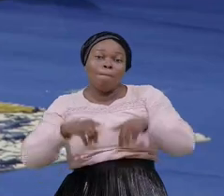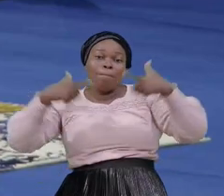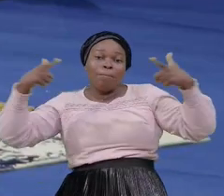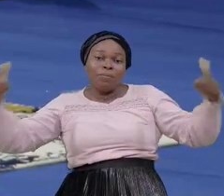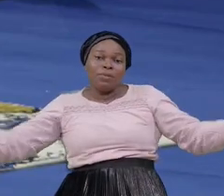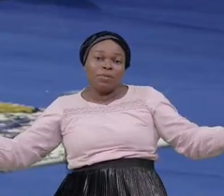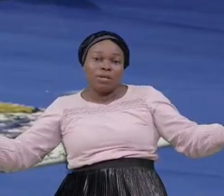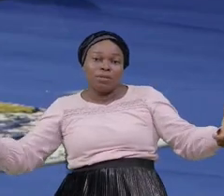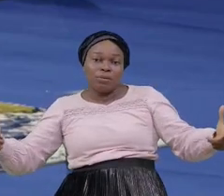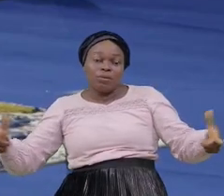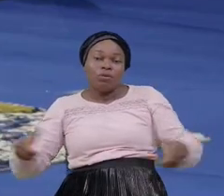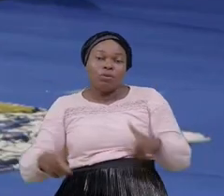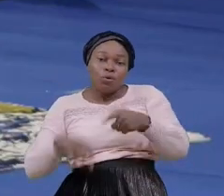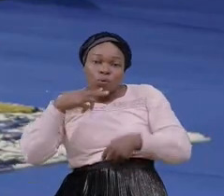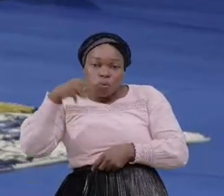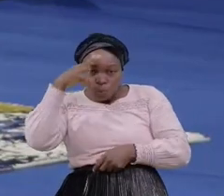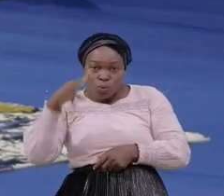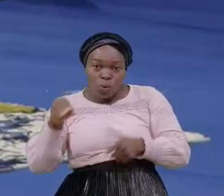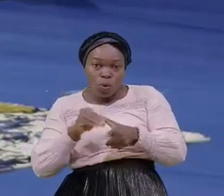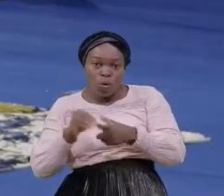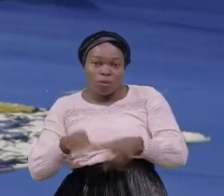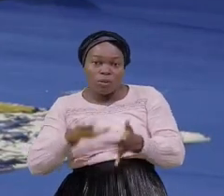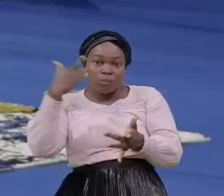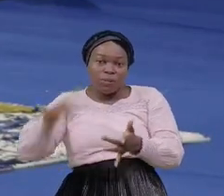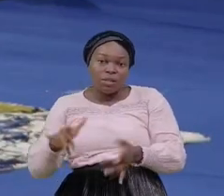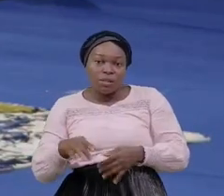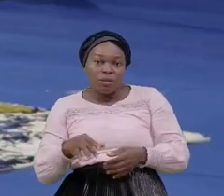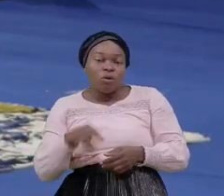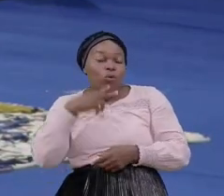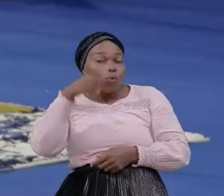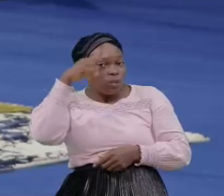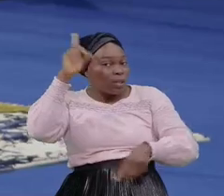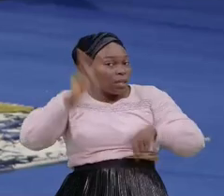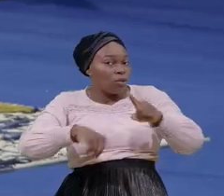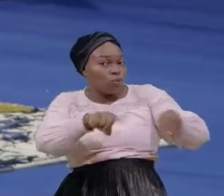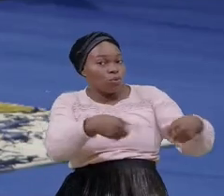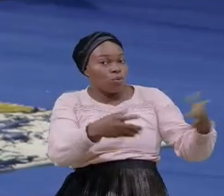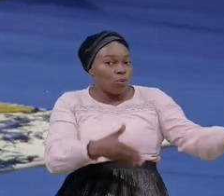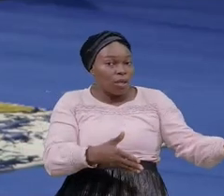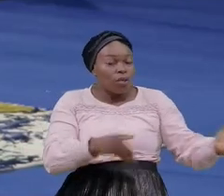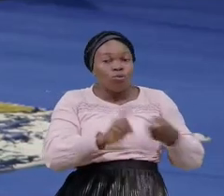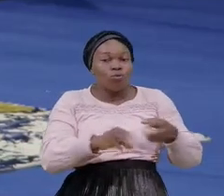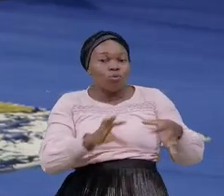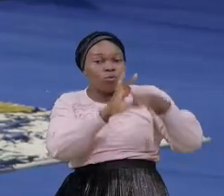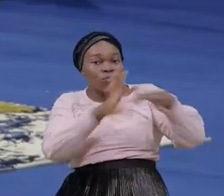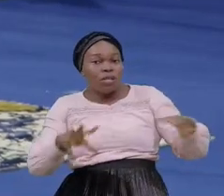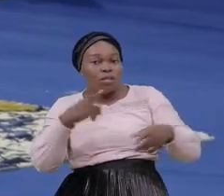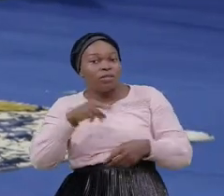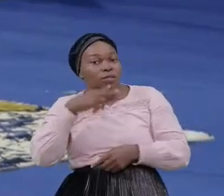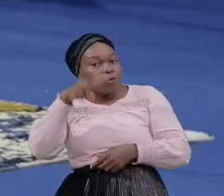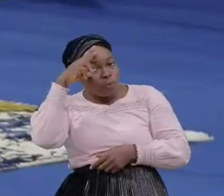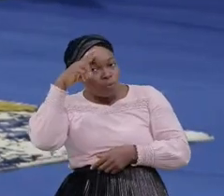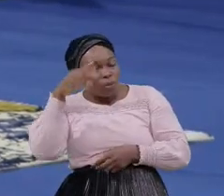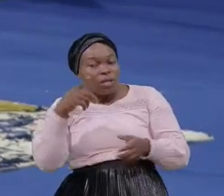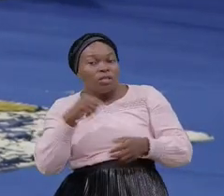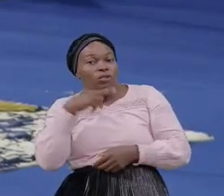petite chèvre, ou bien chèvre très agile, ne peut pas aller libérer la chèvre là. C'est la